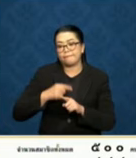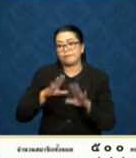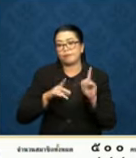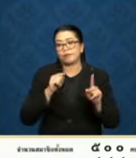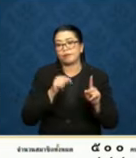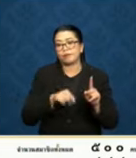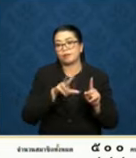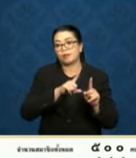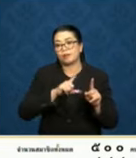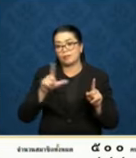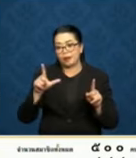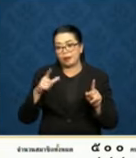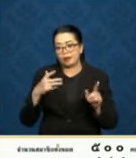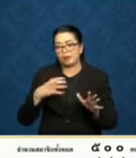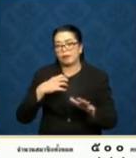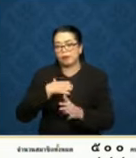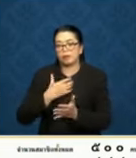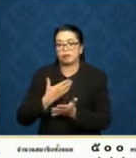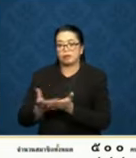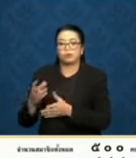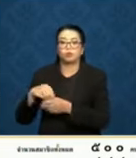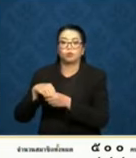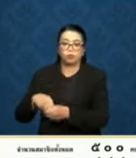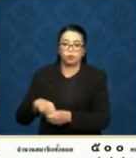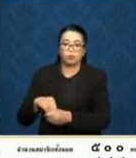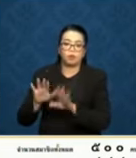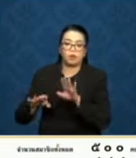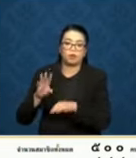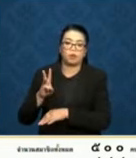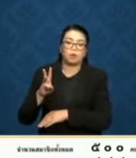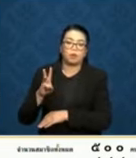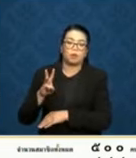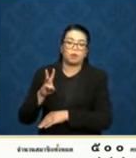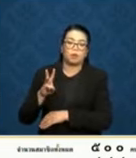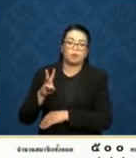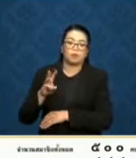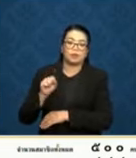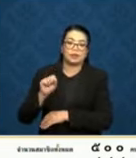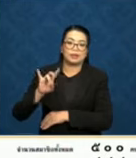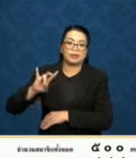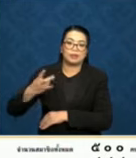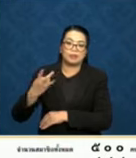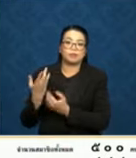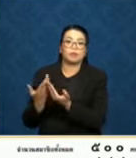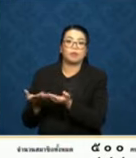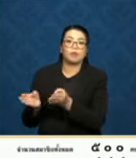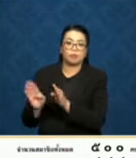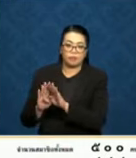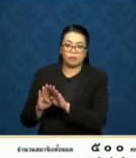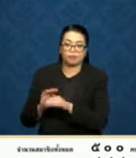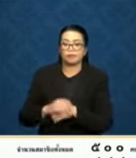670, ลัวเลือน